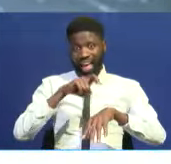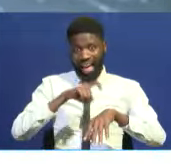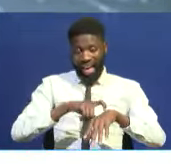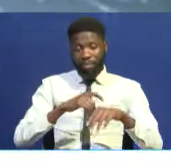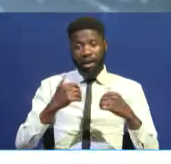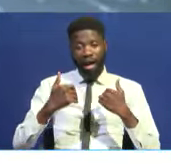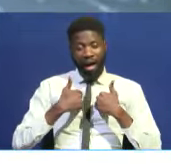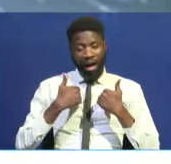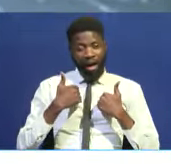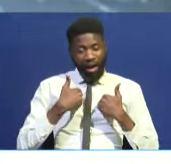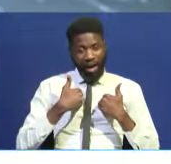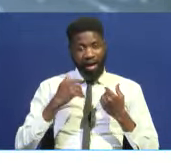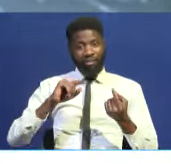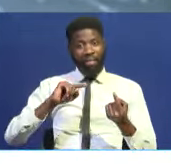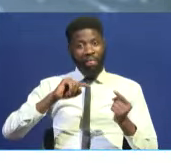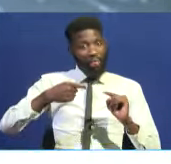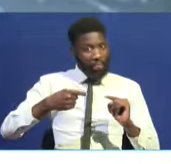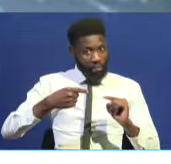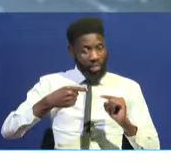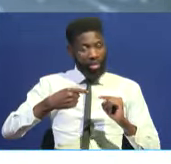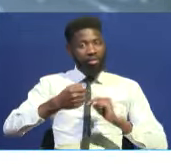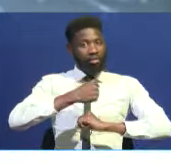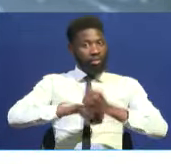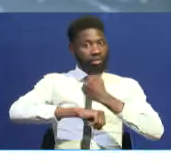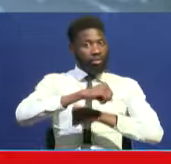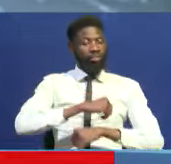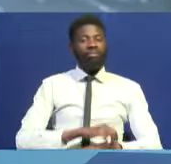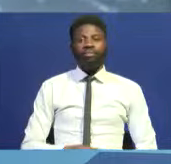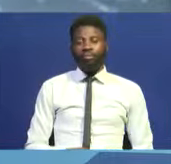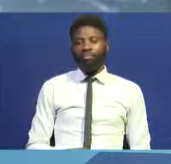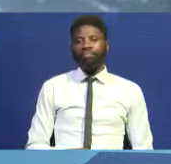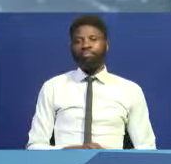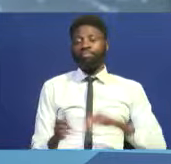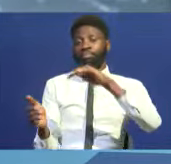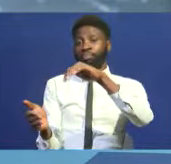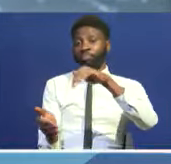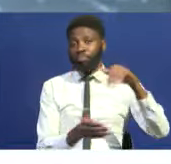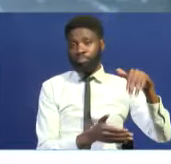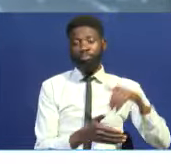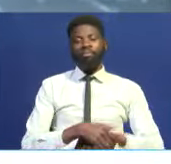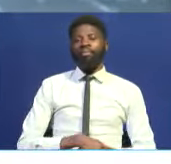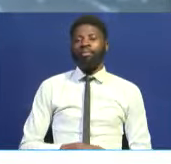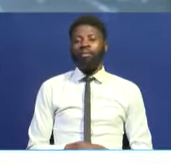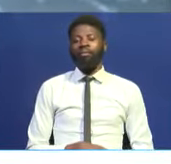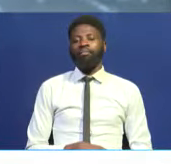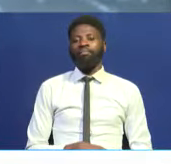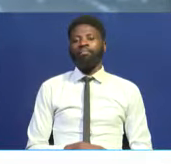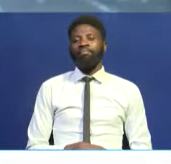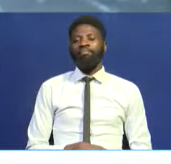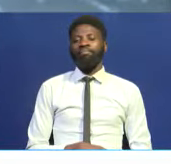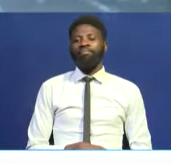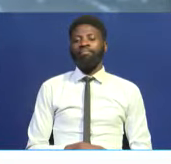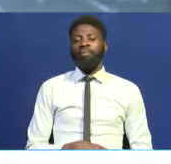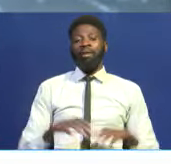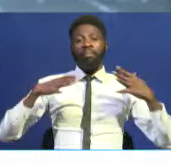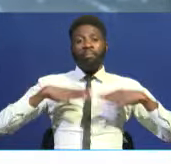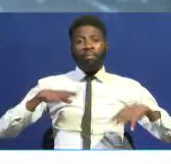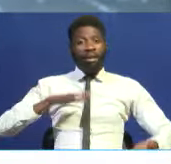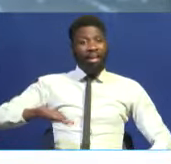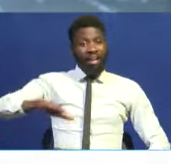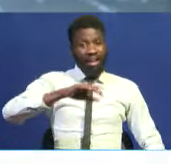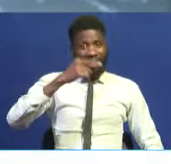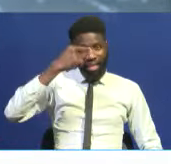mbele mtazamaji, wafanya biashara na wakazi wa eneo la Ngara katika kaunti ya Nairobi wanakadiria hasara kufuatia mlipuko uliotokea